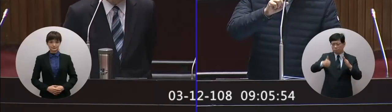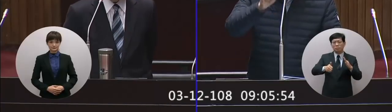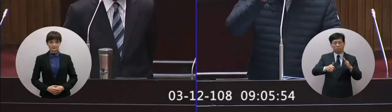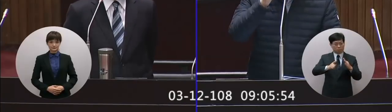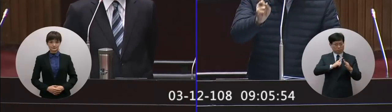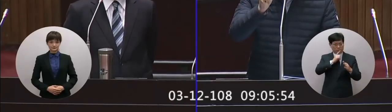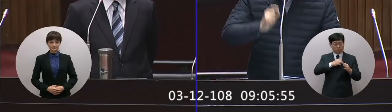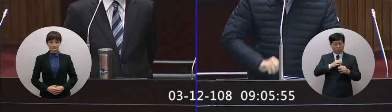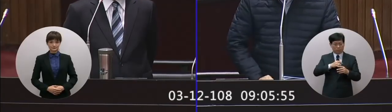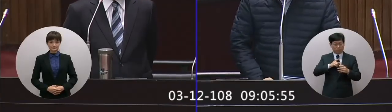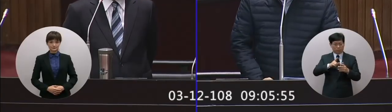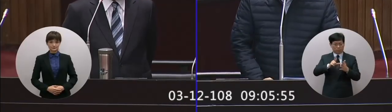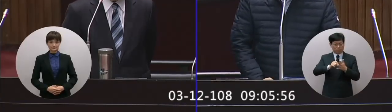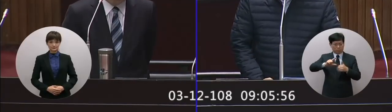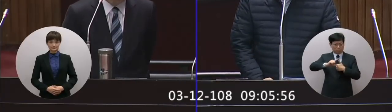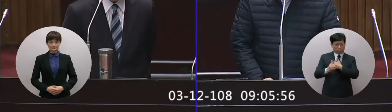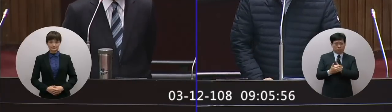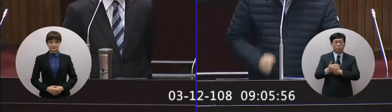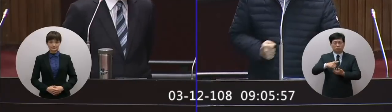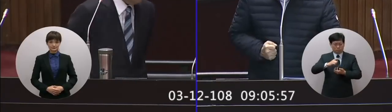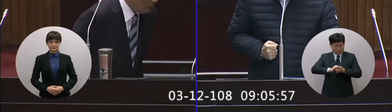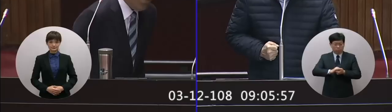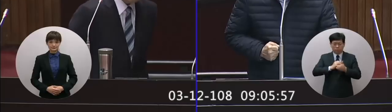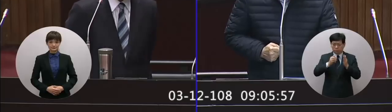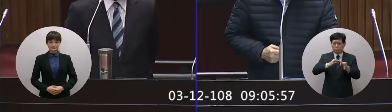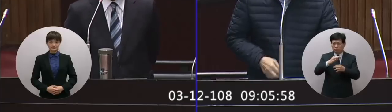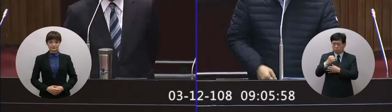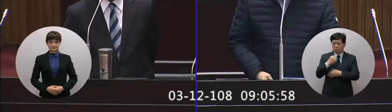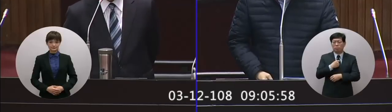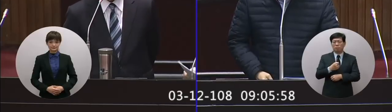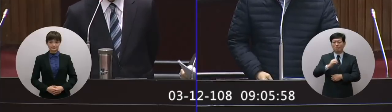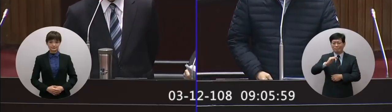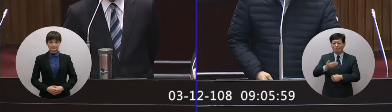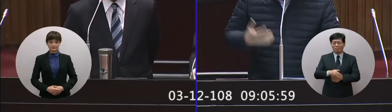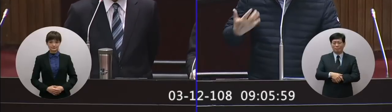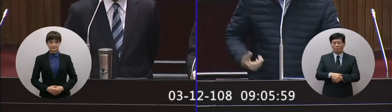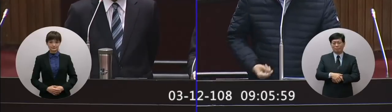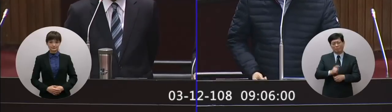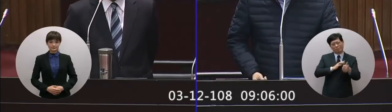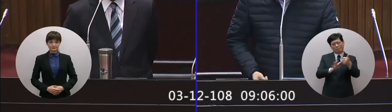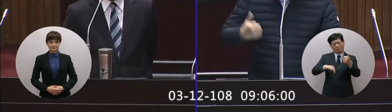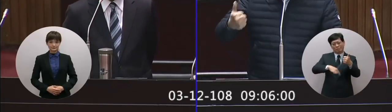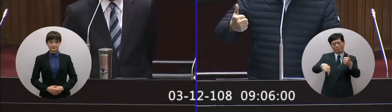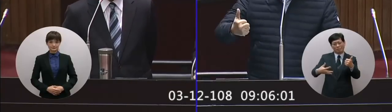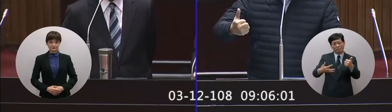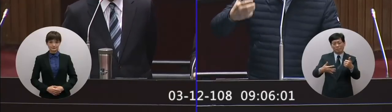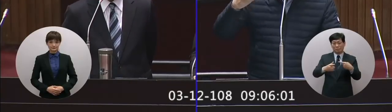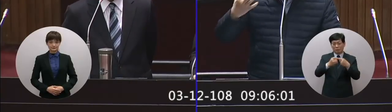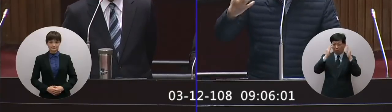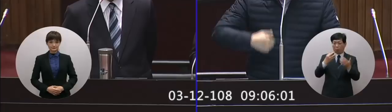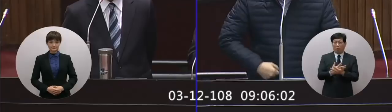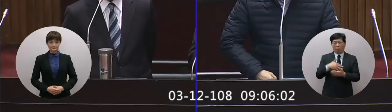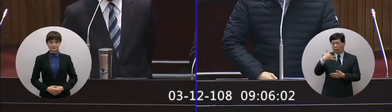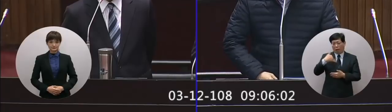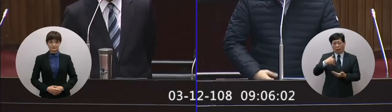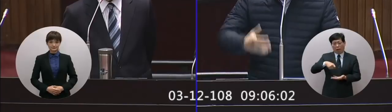的执行力，你一定愿意来拼经济。但是你的内阁阁员，第一个不用功，还